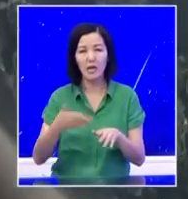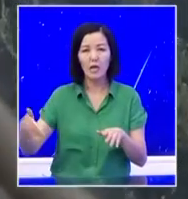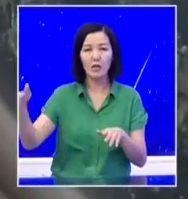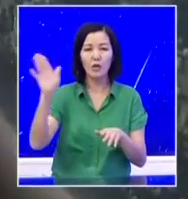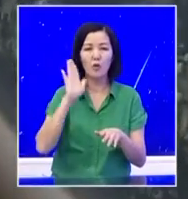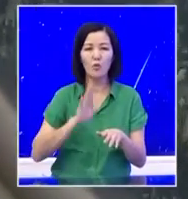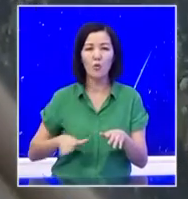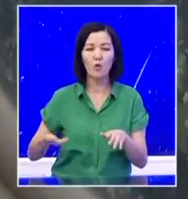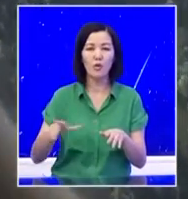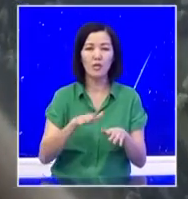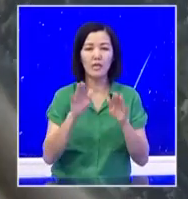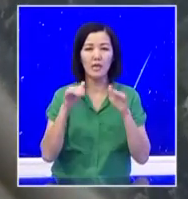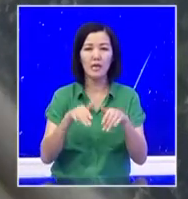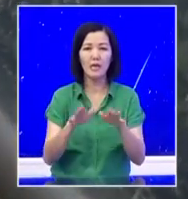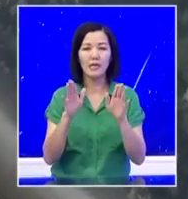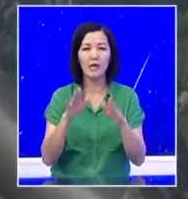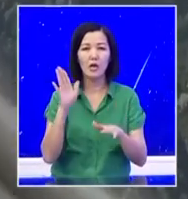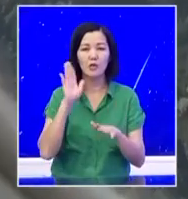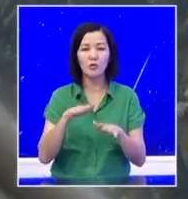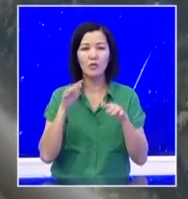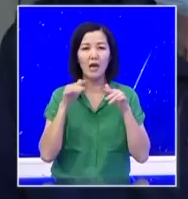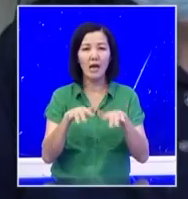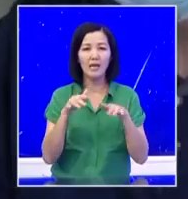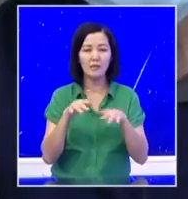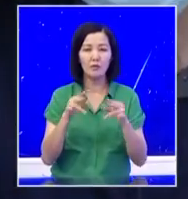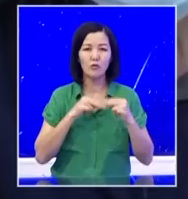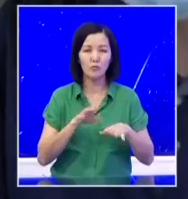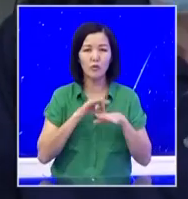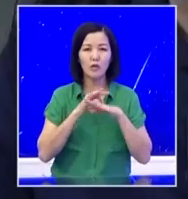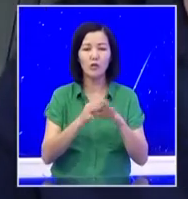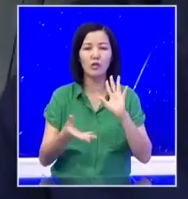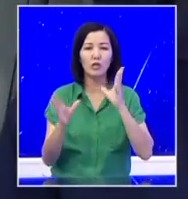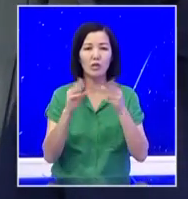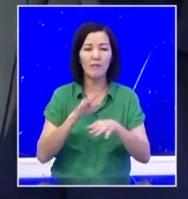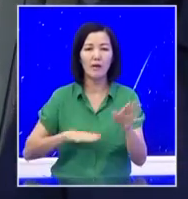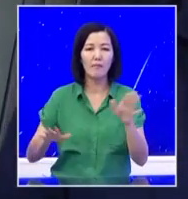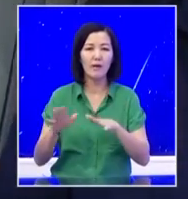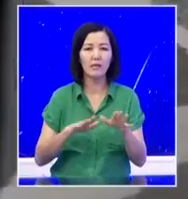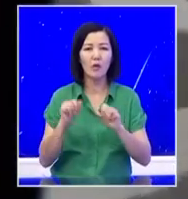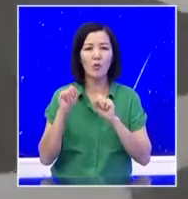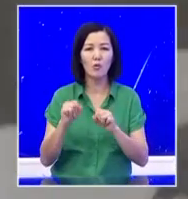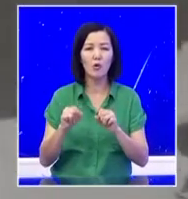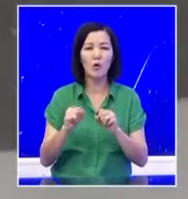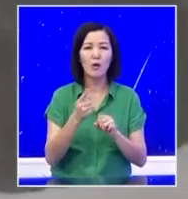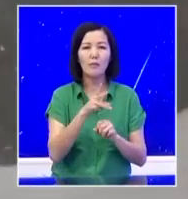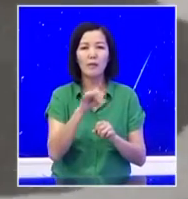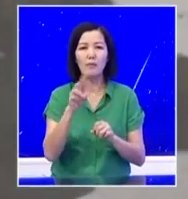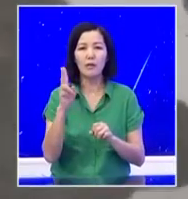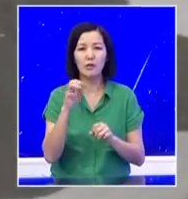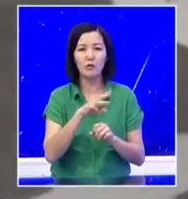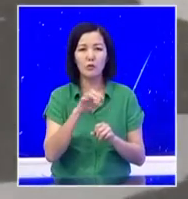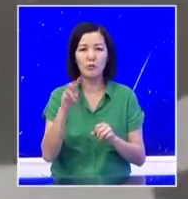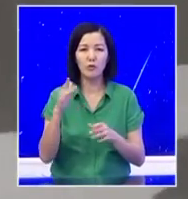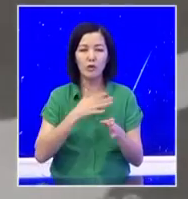көлдері тостағандағы суды ағызып тастау жұмыстары жүреді. Жалпы аймақта селден қорғау жұмыстарына 1 миллиард 200 миллион